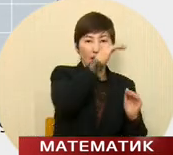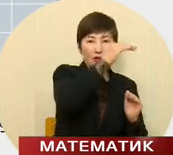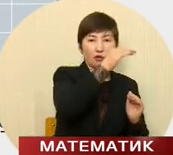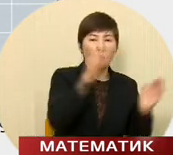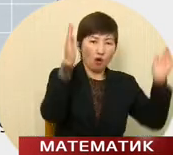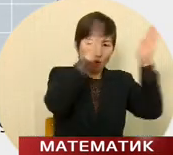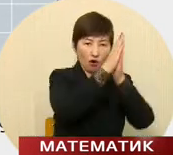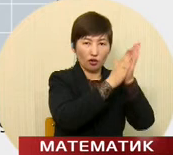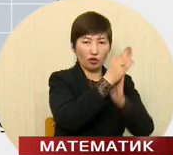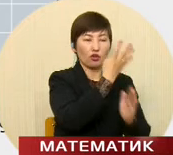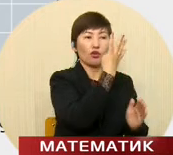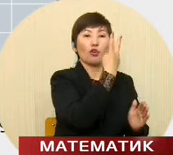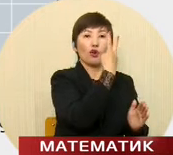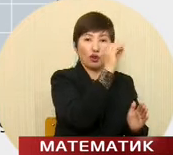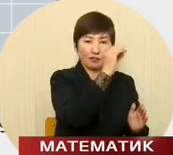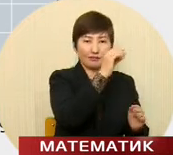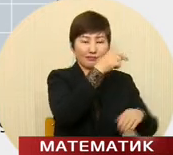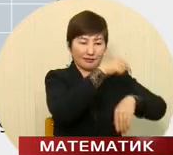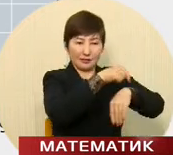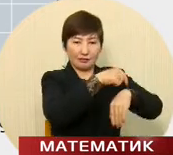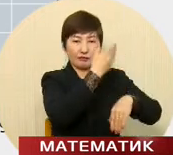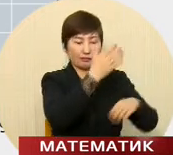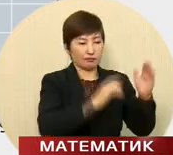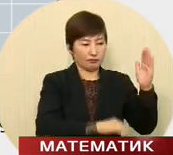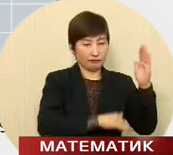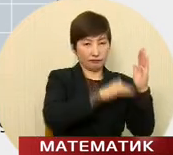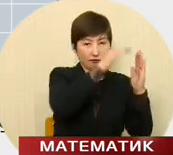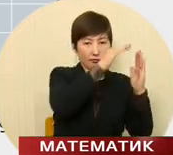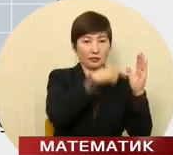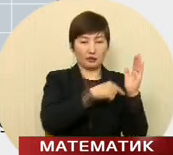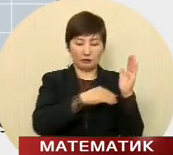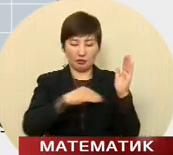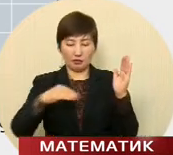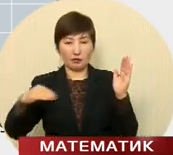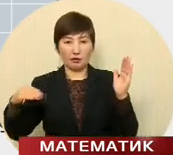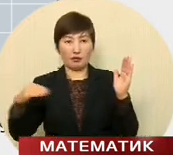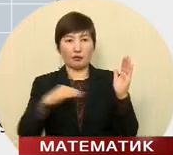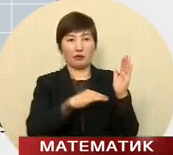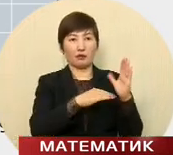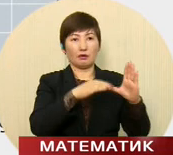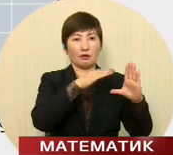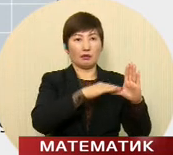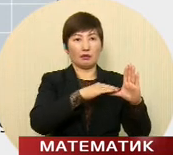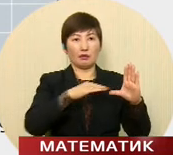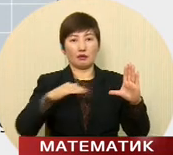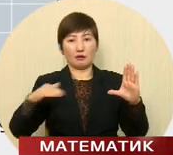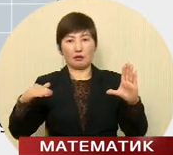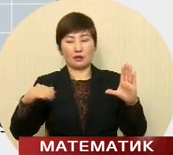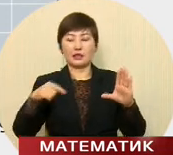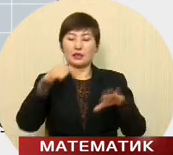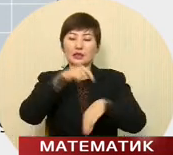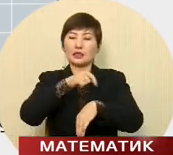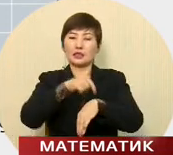байна. За энэ зураг дээр эдгээр цэгүүд өгөгдсөн байна. За эдгээр цэгүүд маань юуг илэрхийлж байгаа юм бэ гэдгийг бүгдээрээ